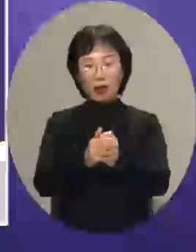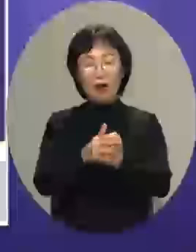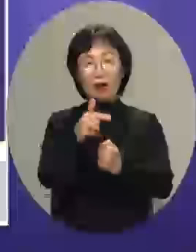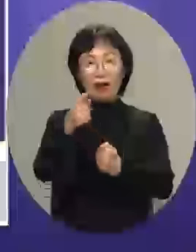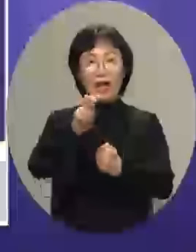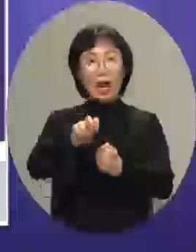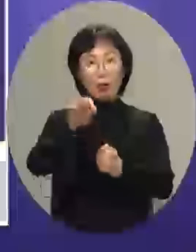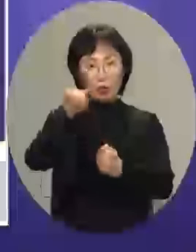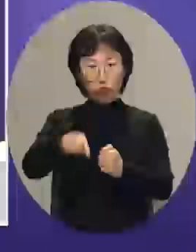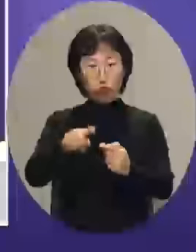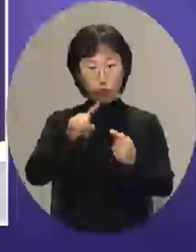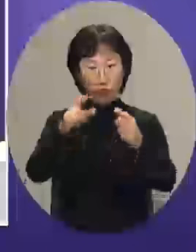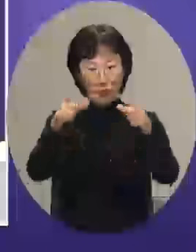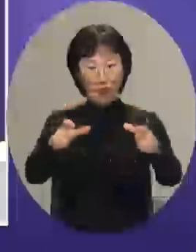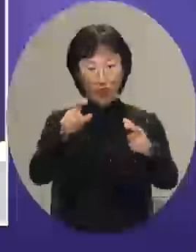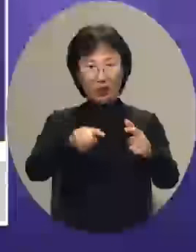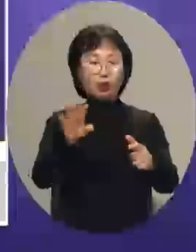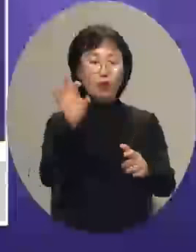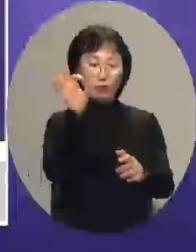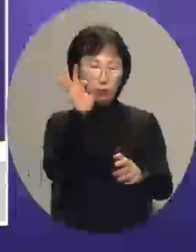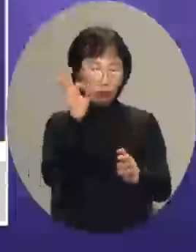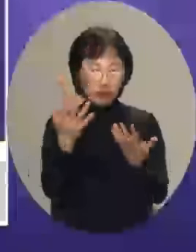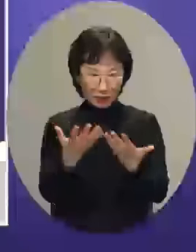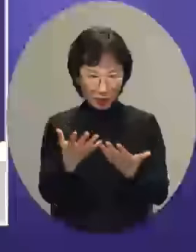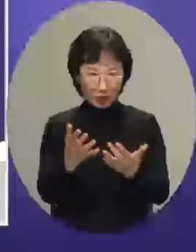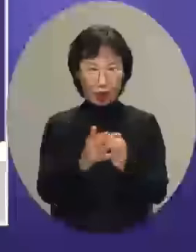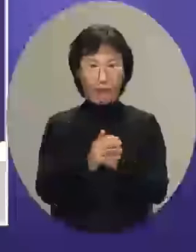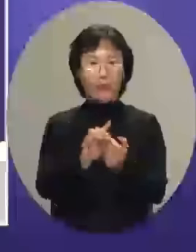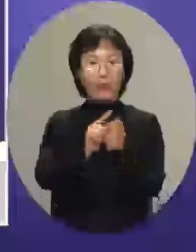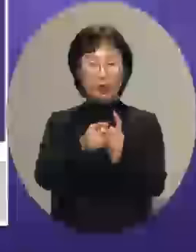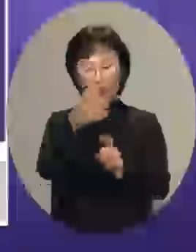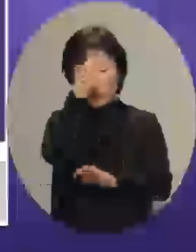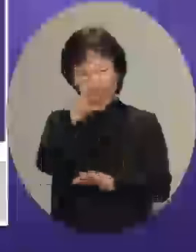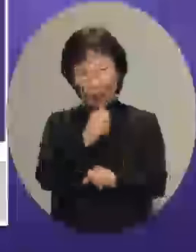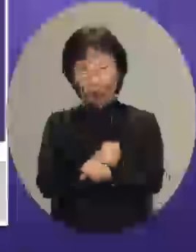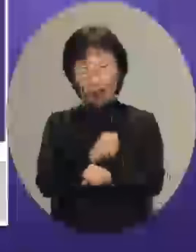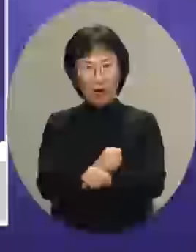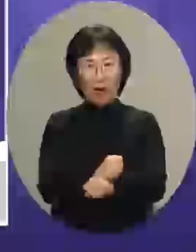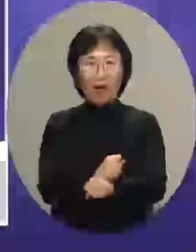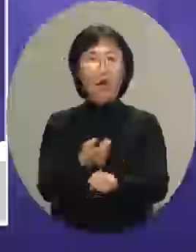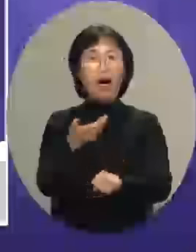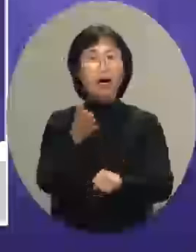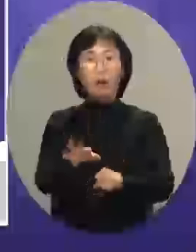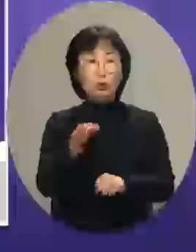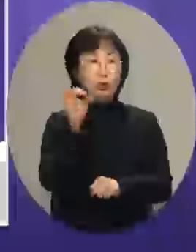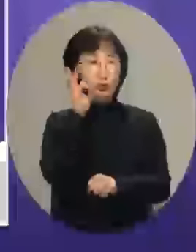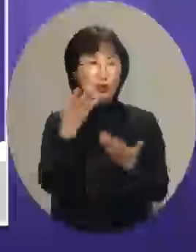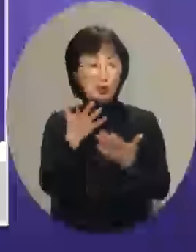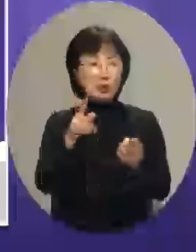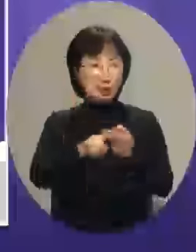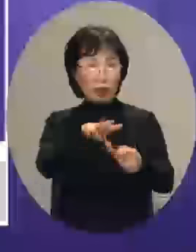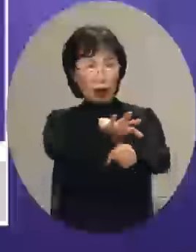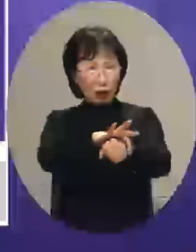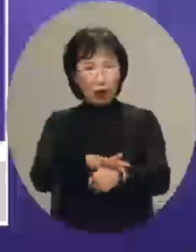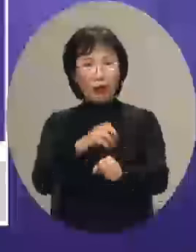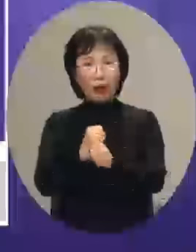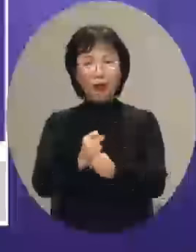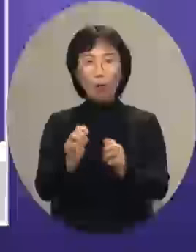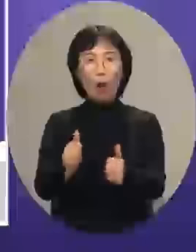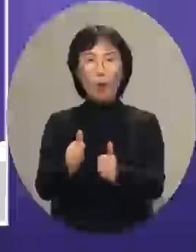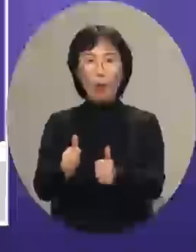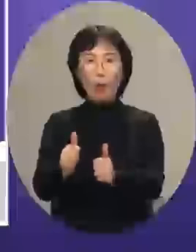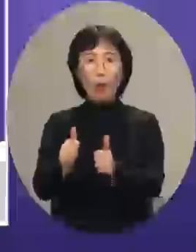것에 대해서 부끄러운 일이고 그 대신 제가 사과를 드리겠습니다. 아니 부끄러운 일인데 그러면 그것을 기소해서 법원의